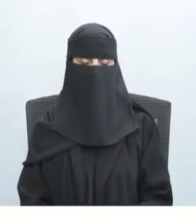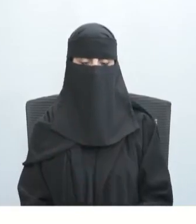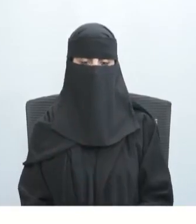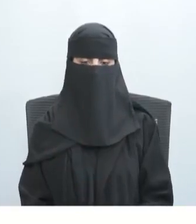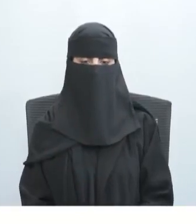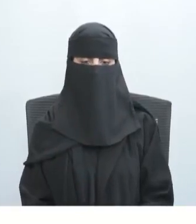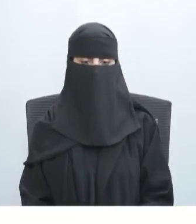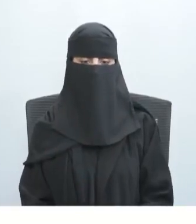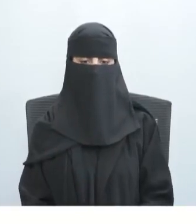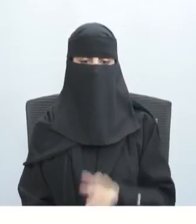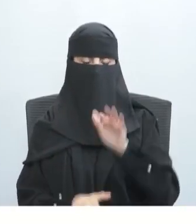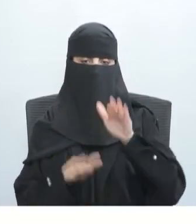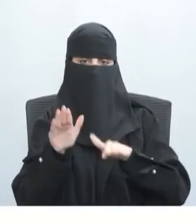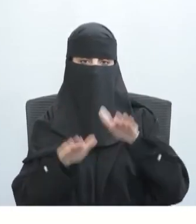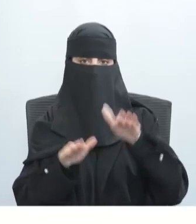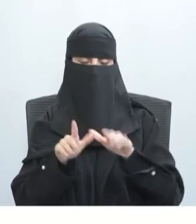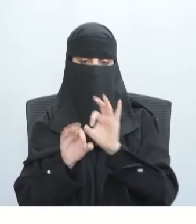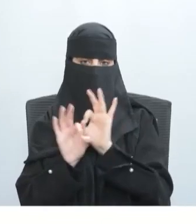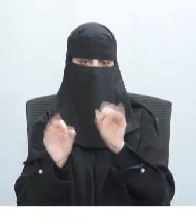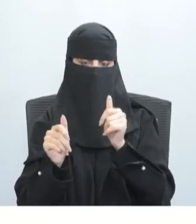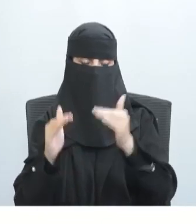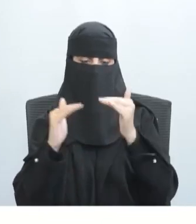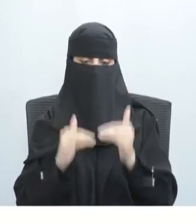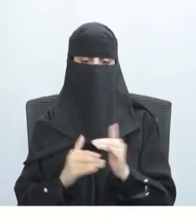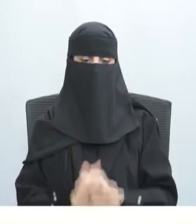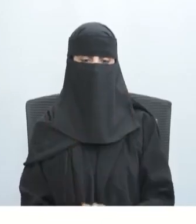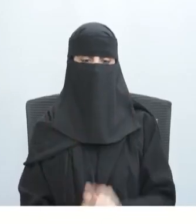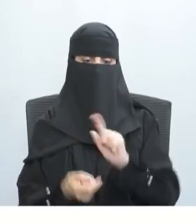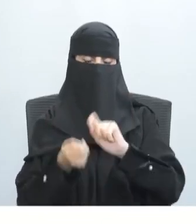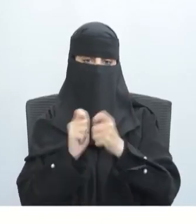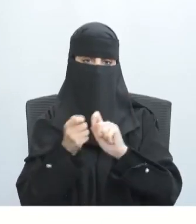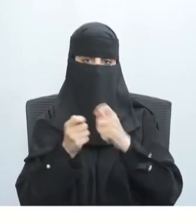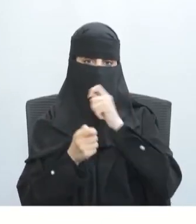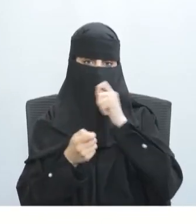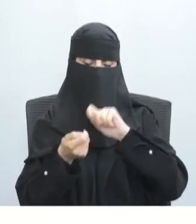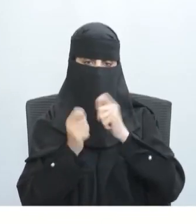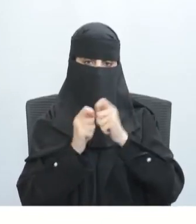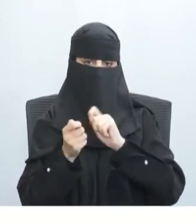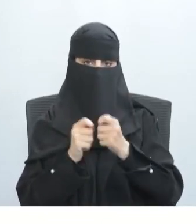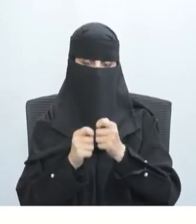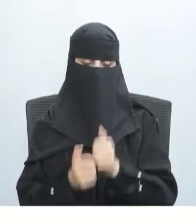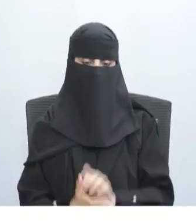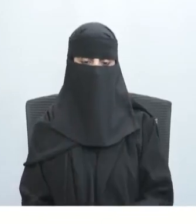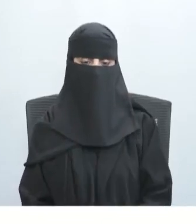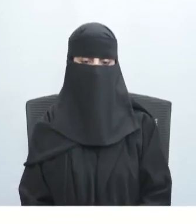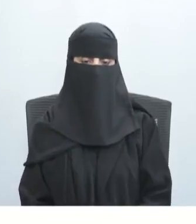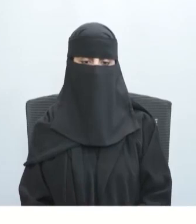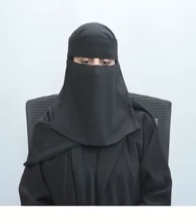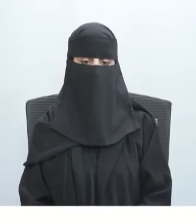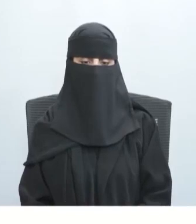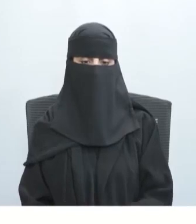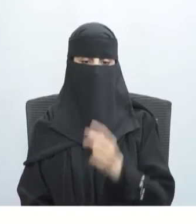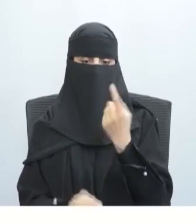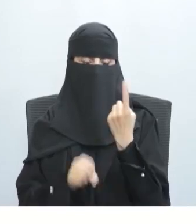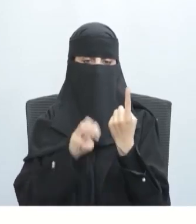ارصده الحسابات اذا هي معاده القيمه المستقبليه بنفس الطريقه كم كم هو المبلغ الحالي 1000